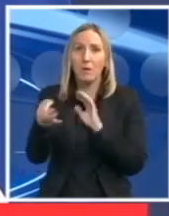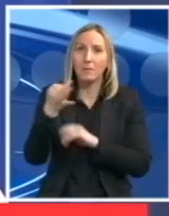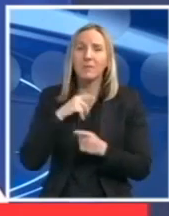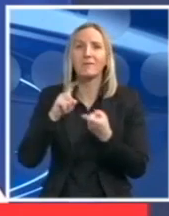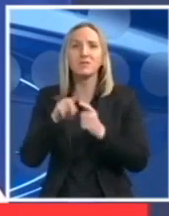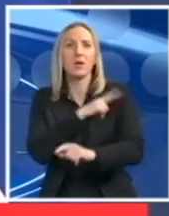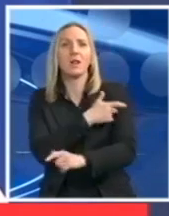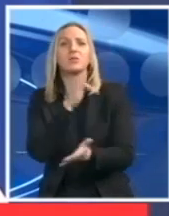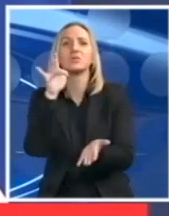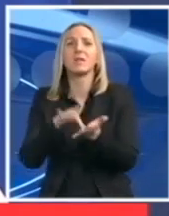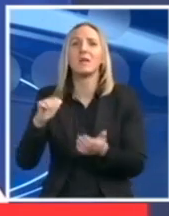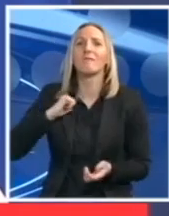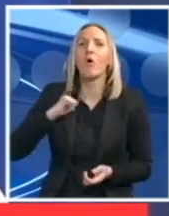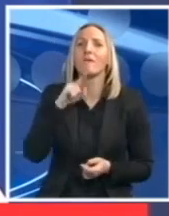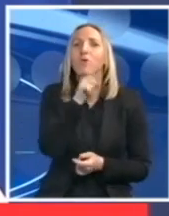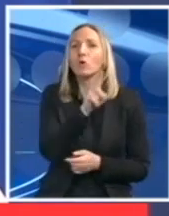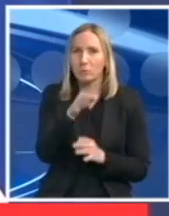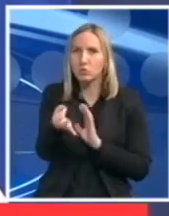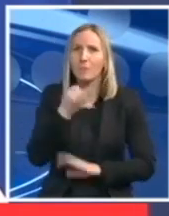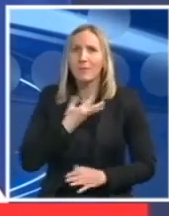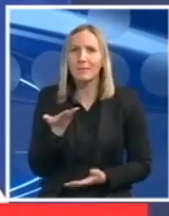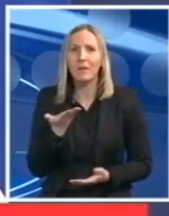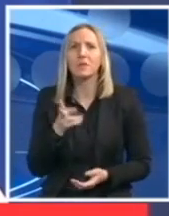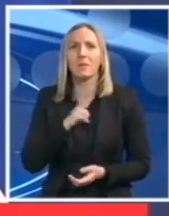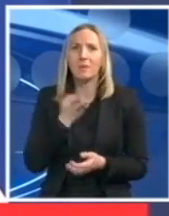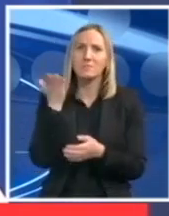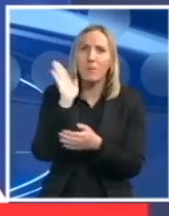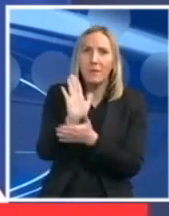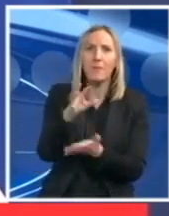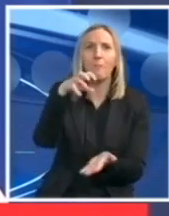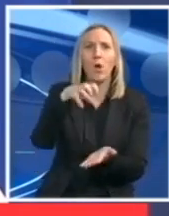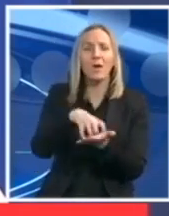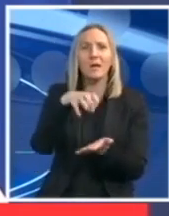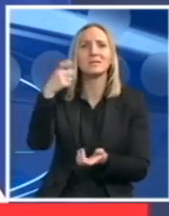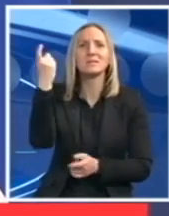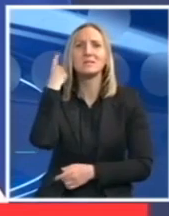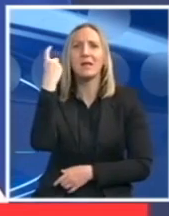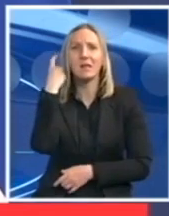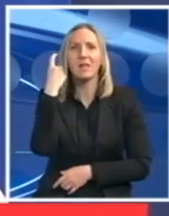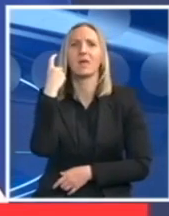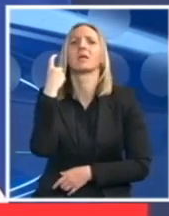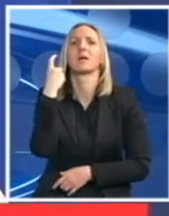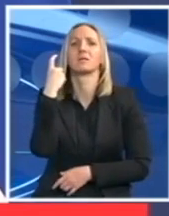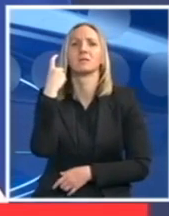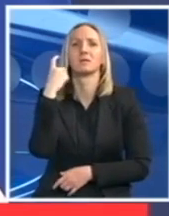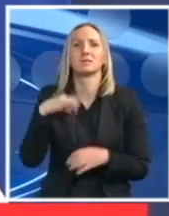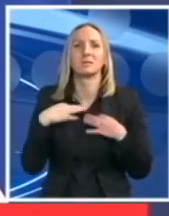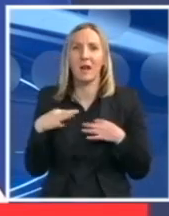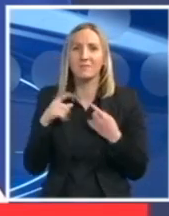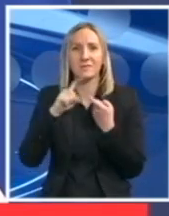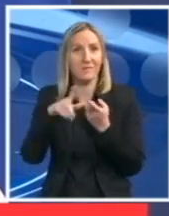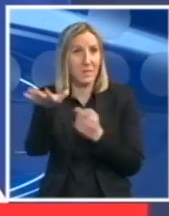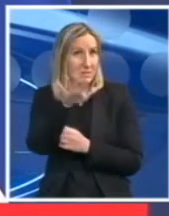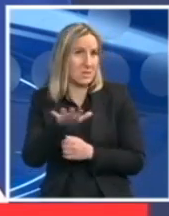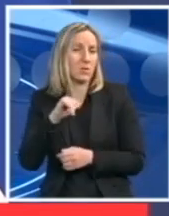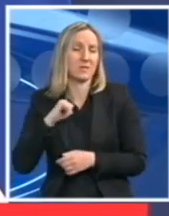Kliničkom centru Vojvodina. Često ovde smo imali i predstavnike i pokrajinskog sekretara kada je u pitanju ovaj deo